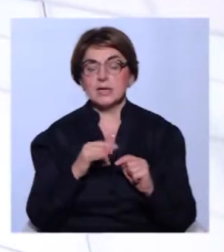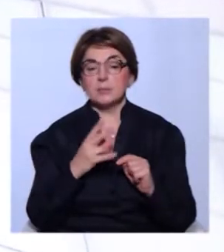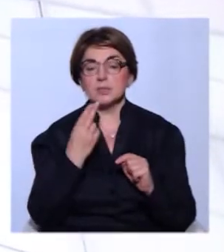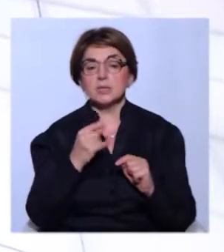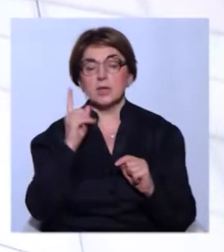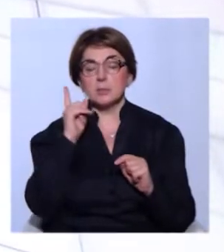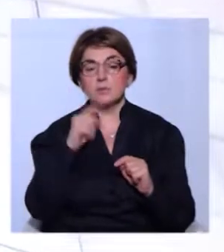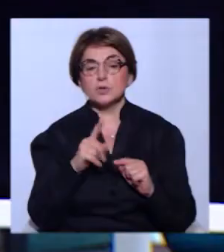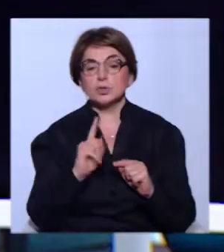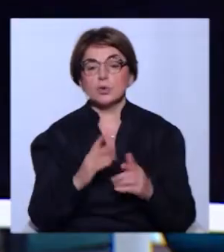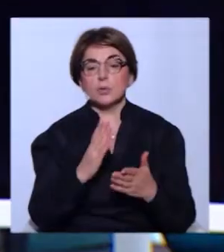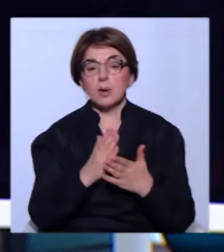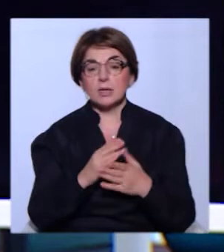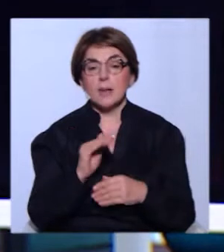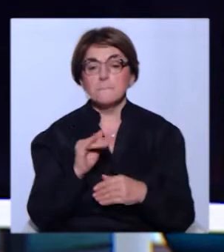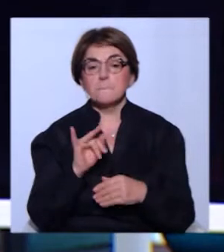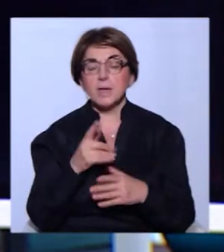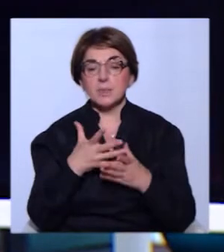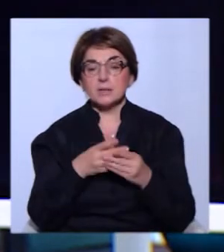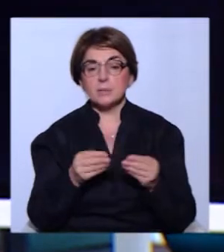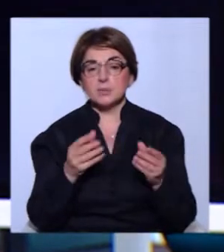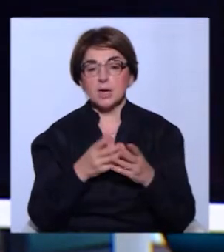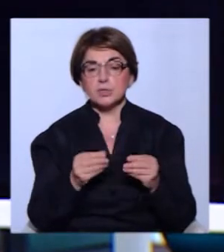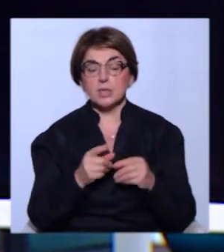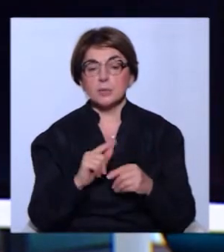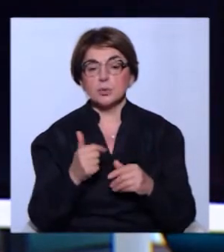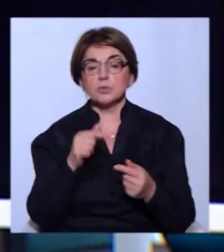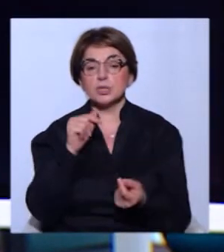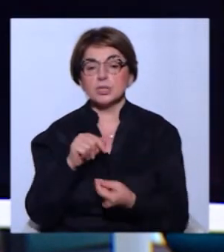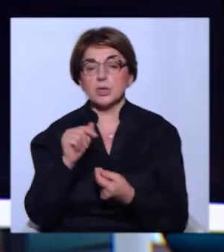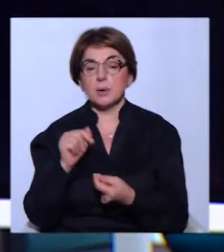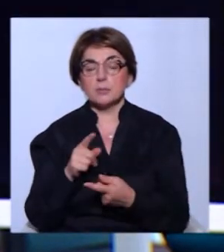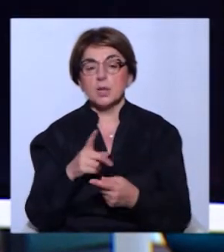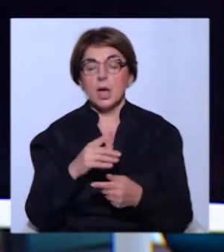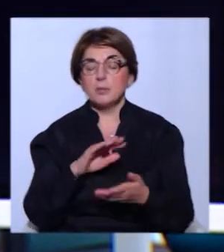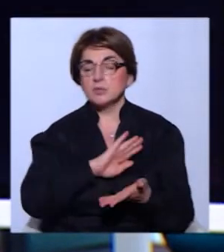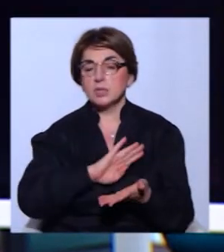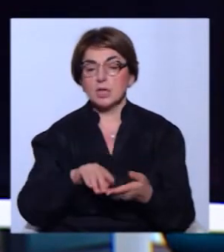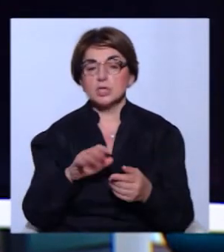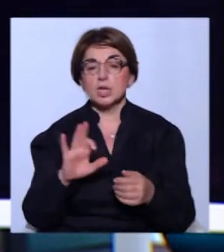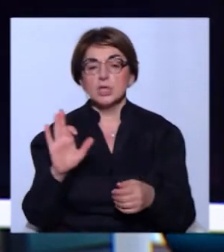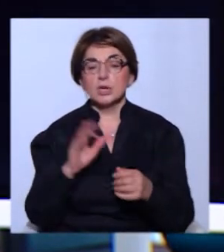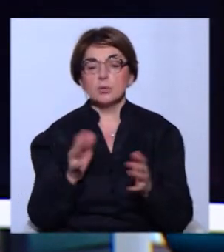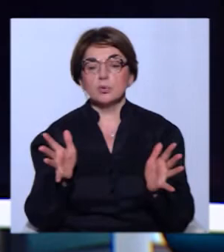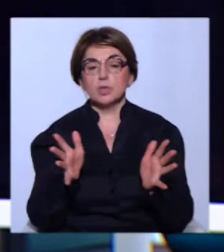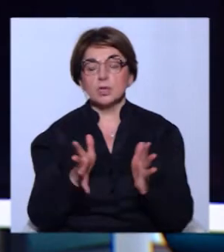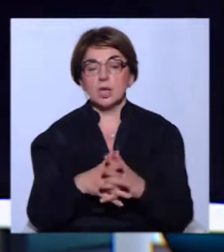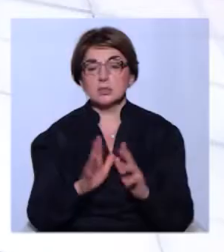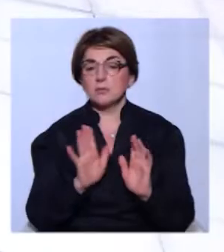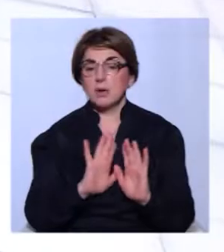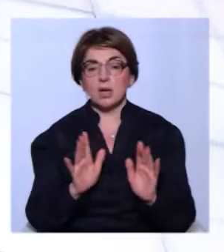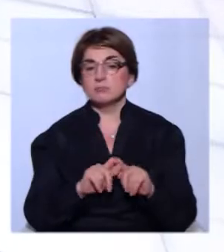ცილები მოგეხსენებათ, რომ არიან ფერმენტები, ბავშვებო, და შესაბამისად ფერმენტების გარეშე ქიმიური რეაქციები